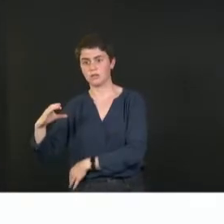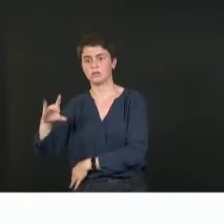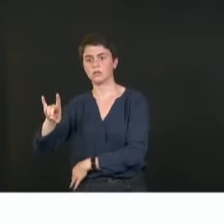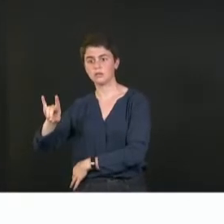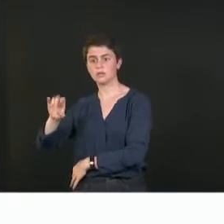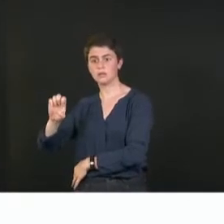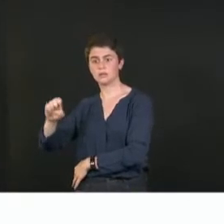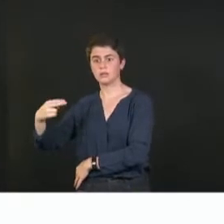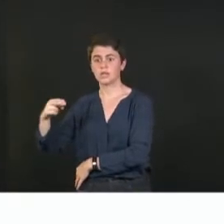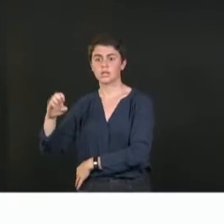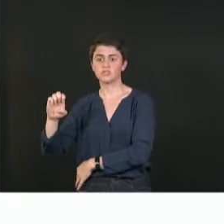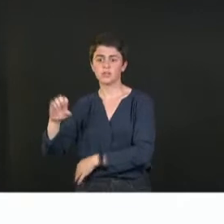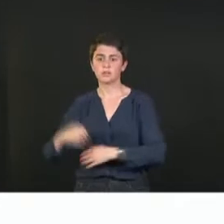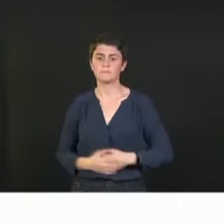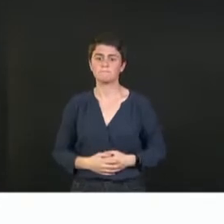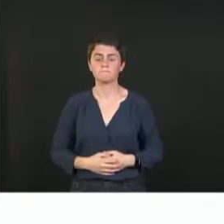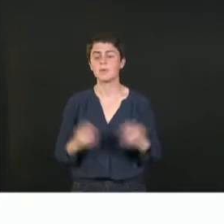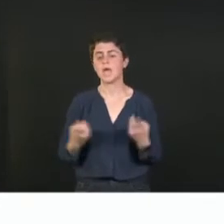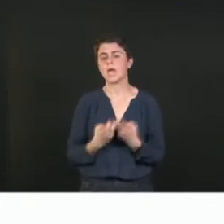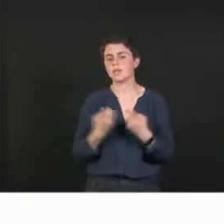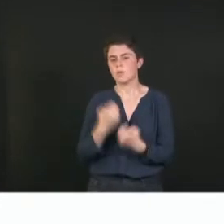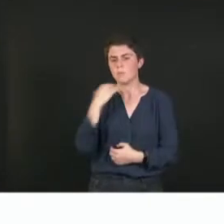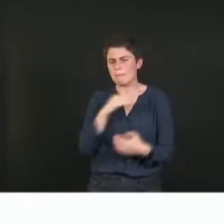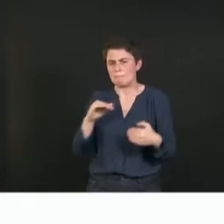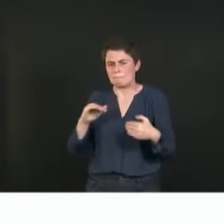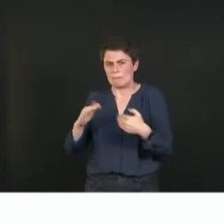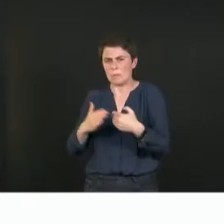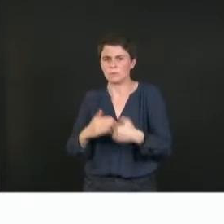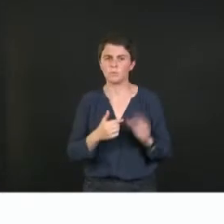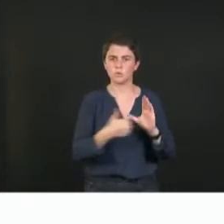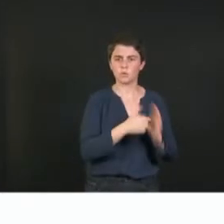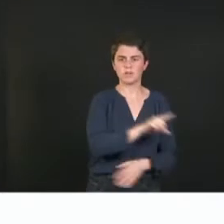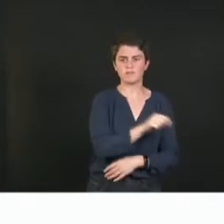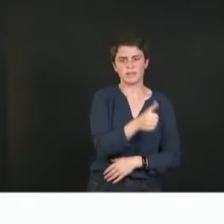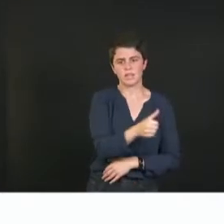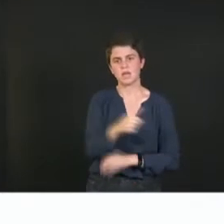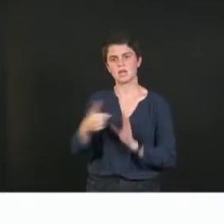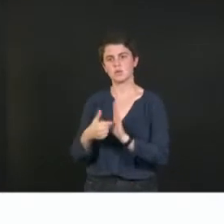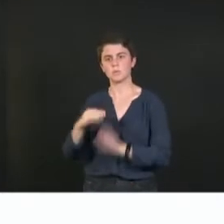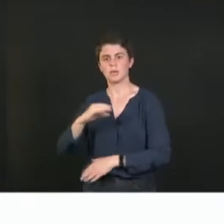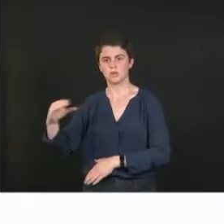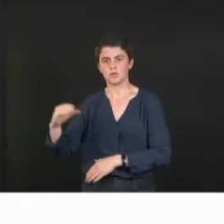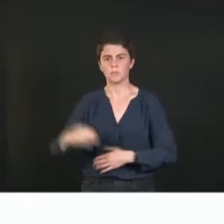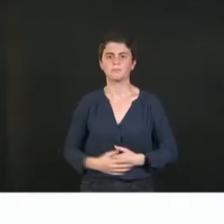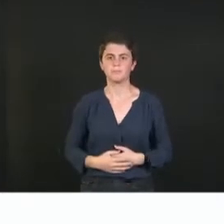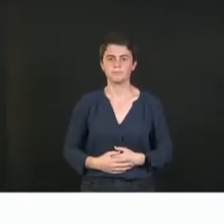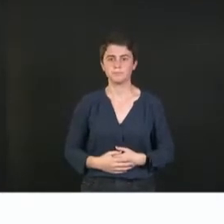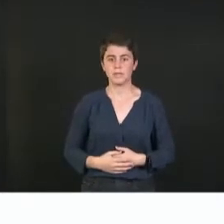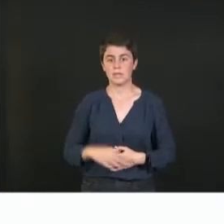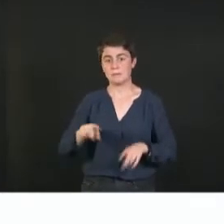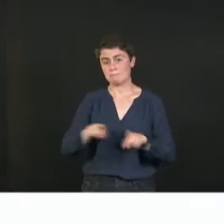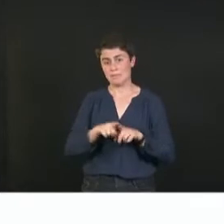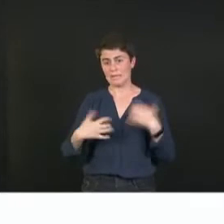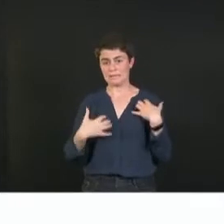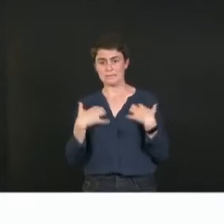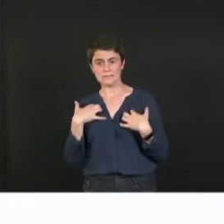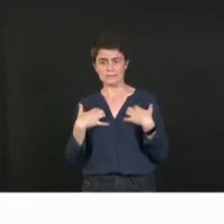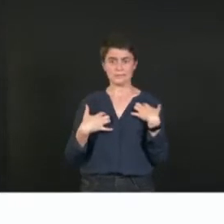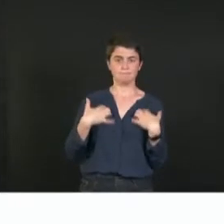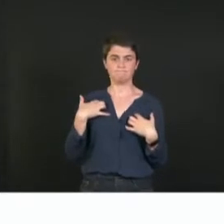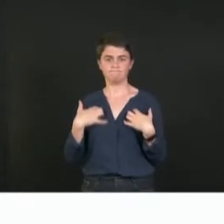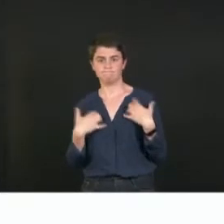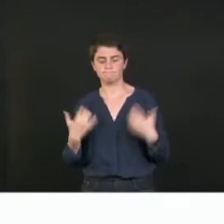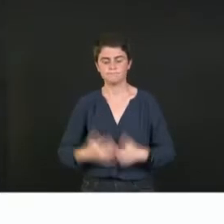voilà, le même exemple donc, en 2021 et 2100, donc également des incertitudes fortes. Alors,